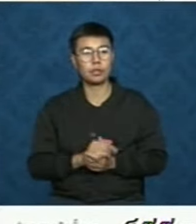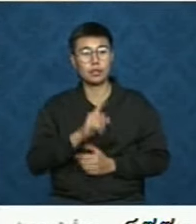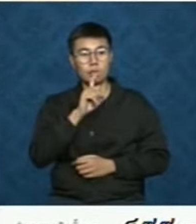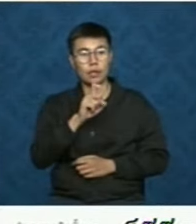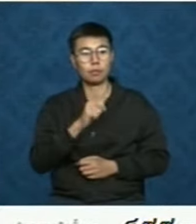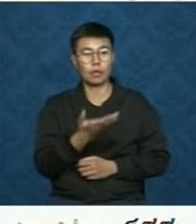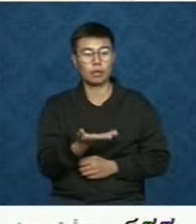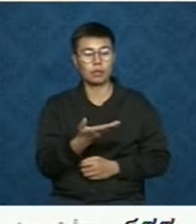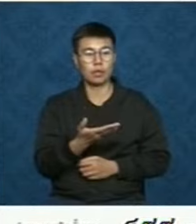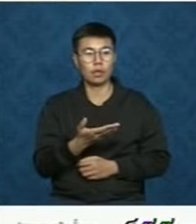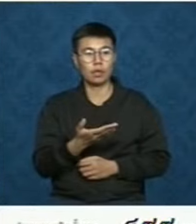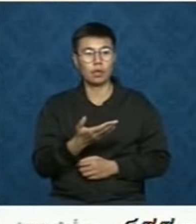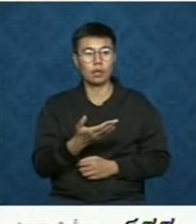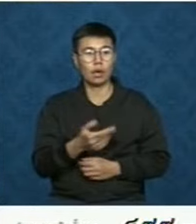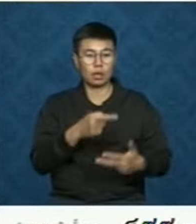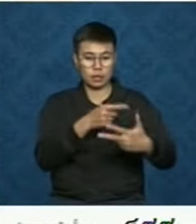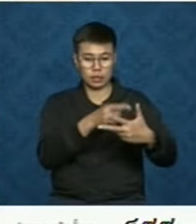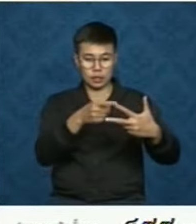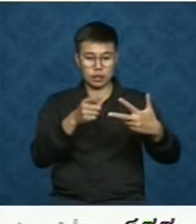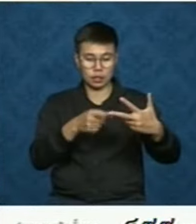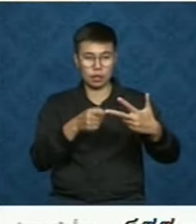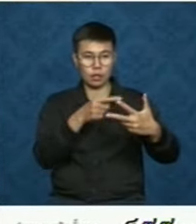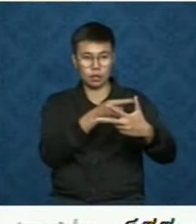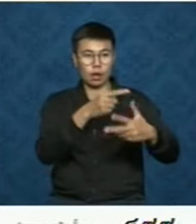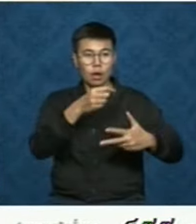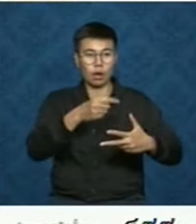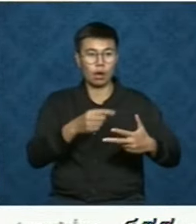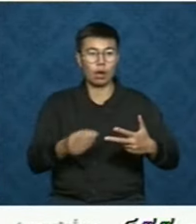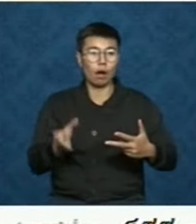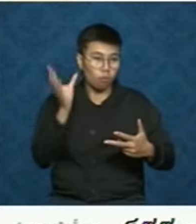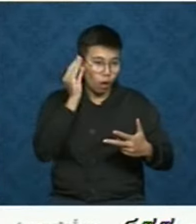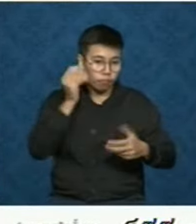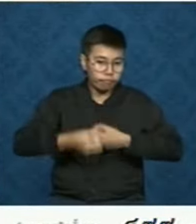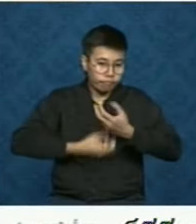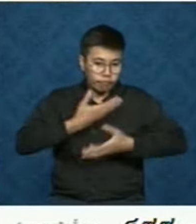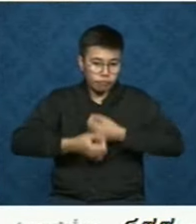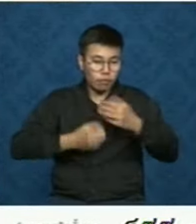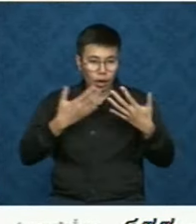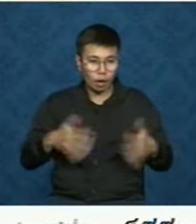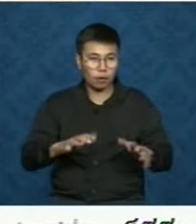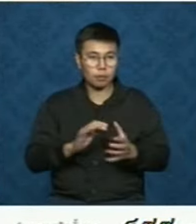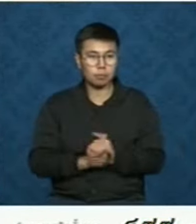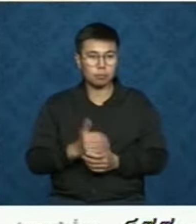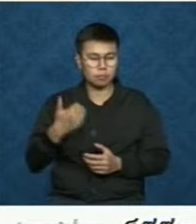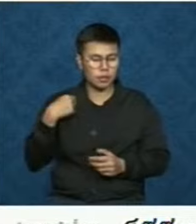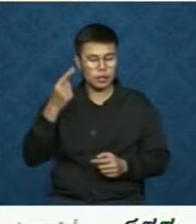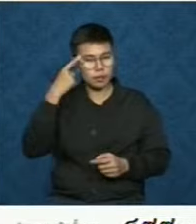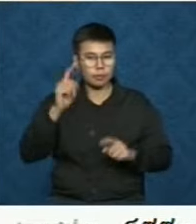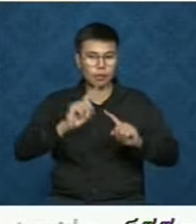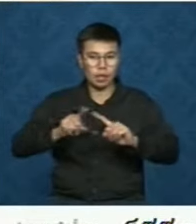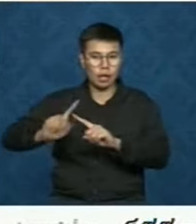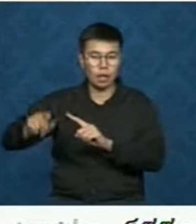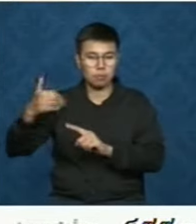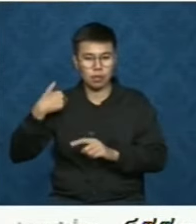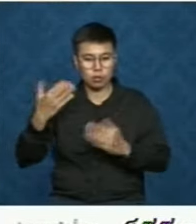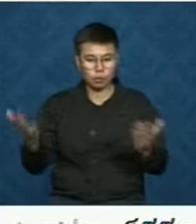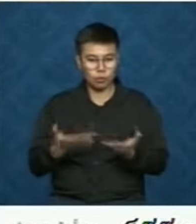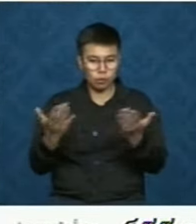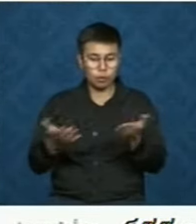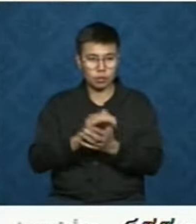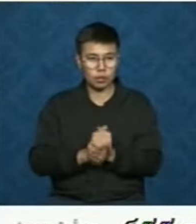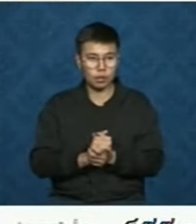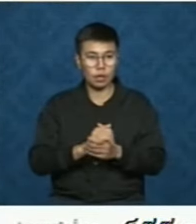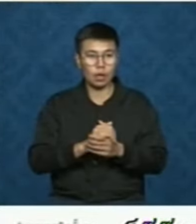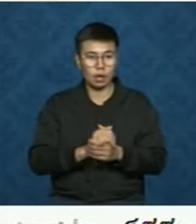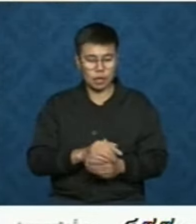ลีราภิรมย์นี้ก็เปิดรับฟังความคิดเห็นไปแล้วเหมือนกันครับความคิดเห็นก็หลากหลายมากเลยครับสนับสนุนกันมาแล้วหลักการเป็น